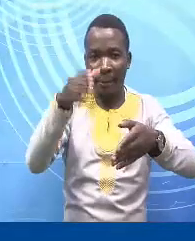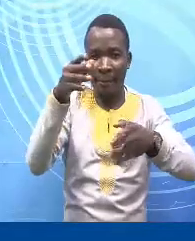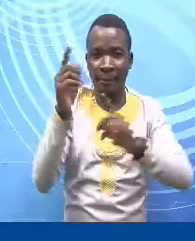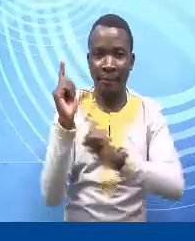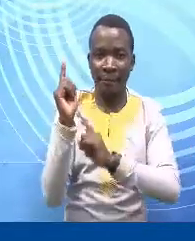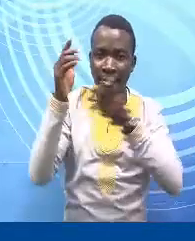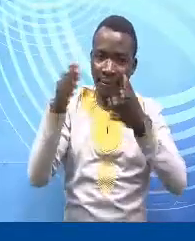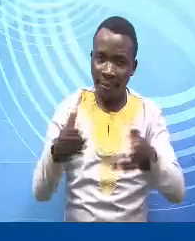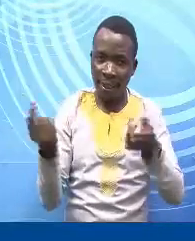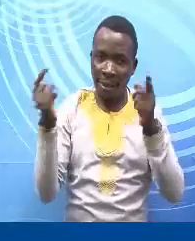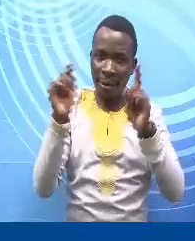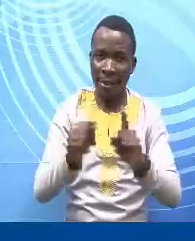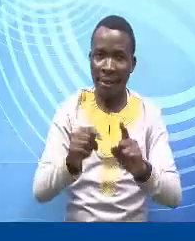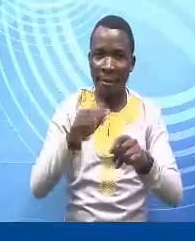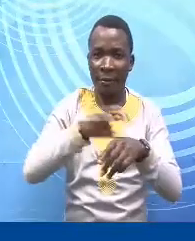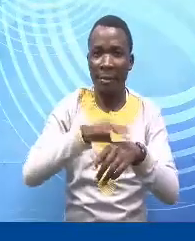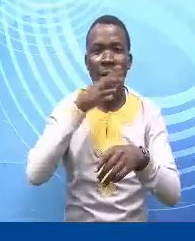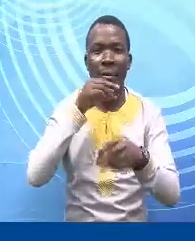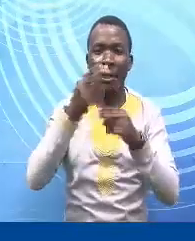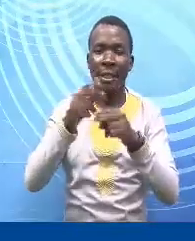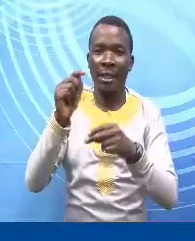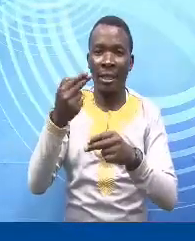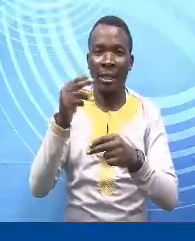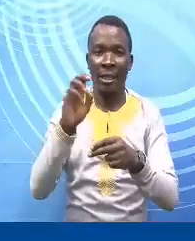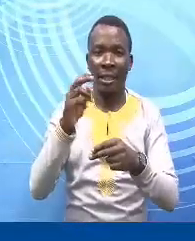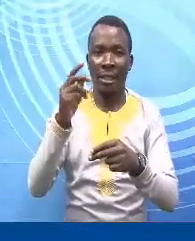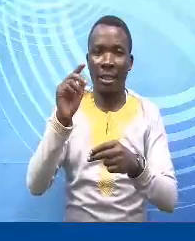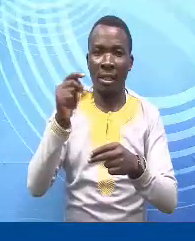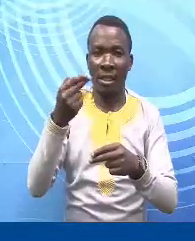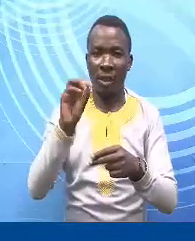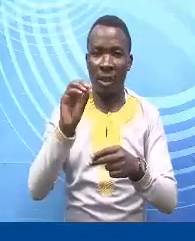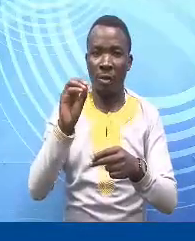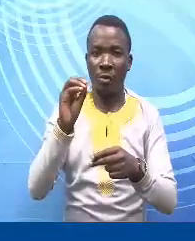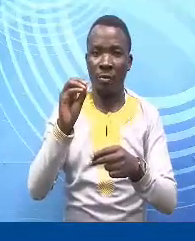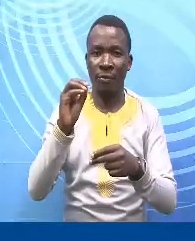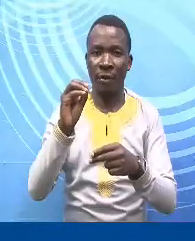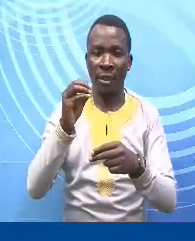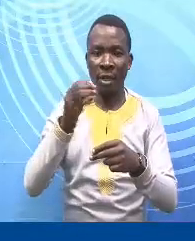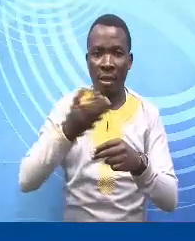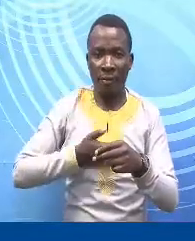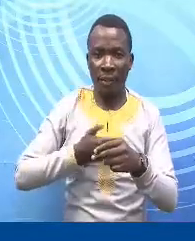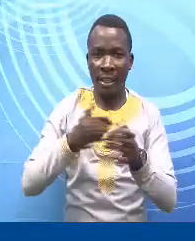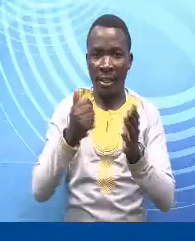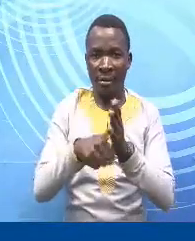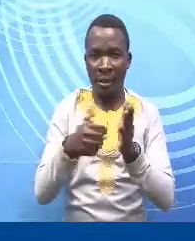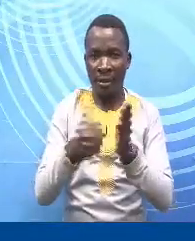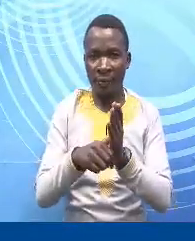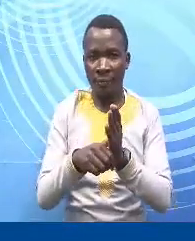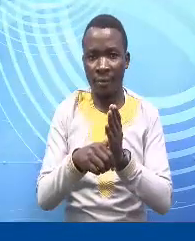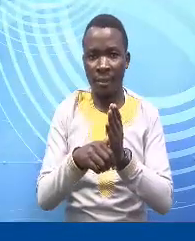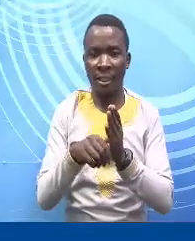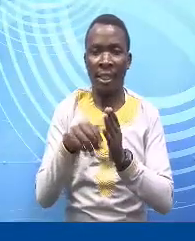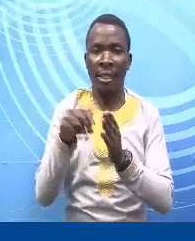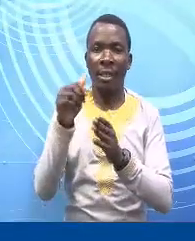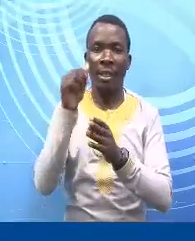abanyerondo baraye baje bafata umugabo bitatewe ngo bari bafitanye ikibazo